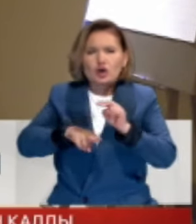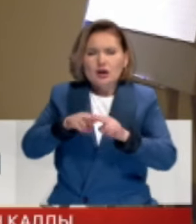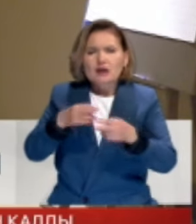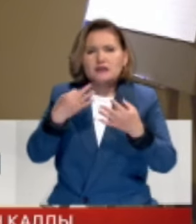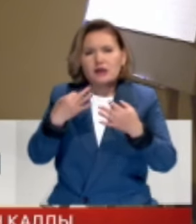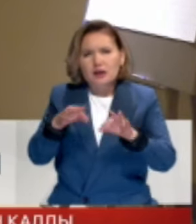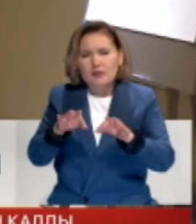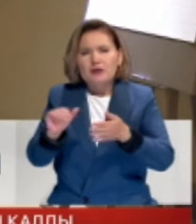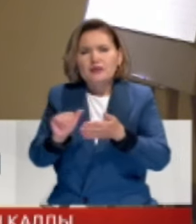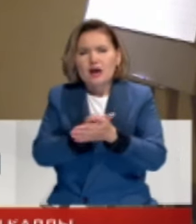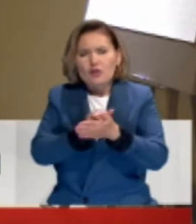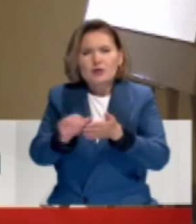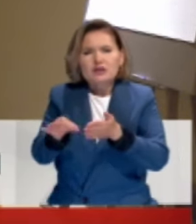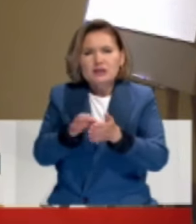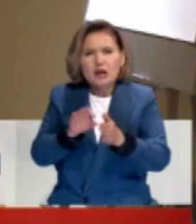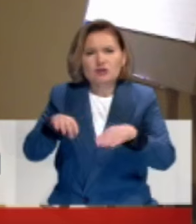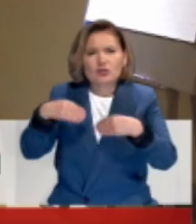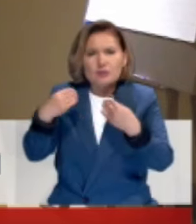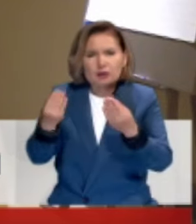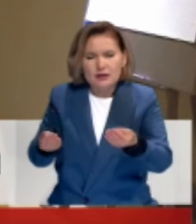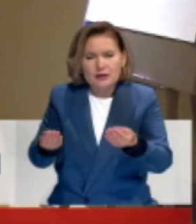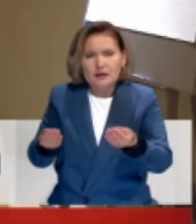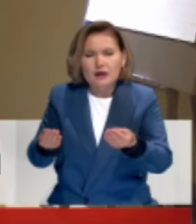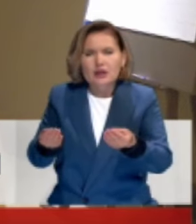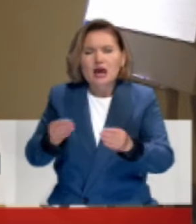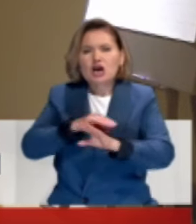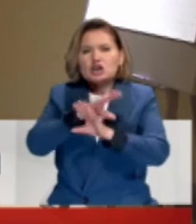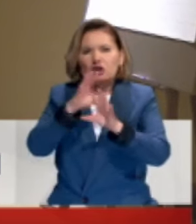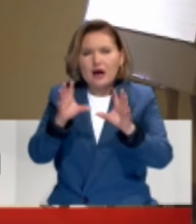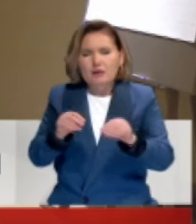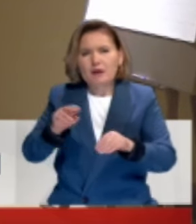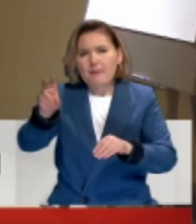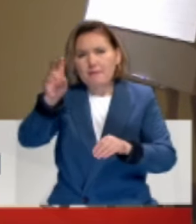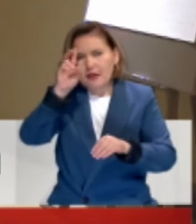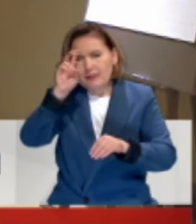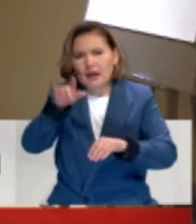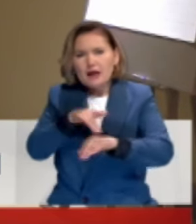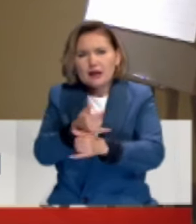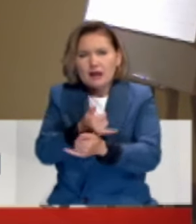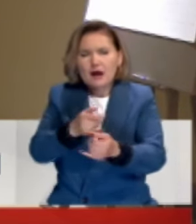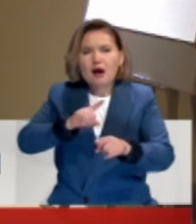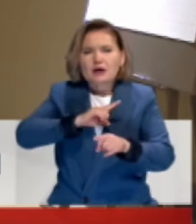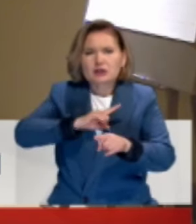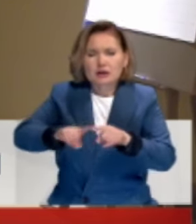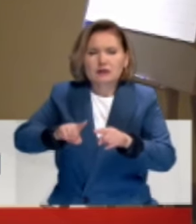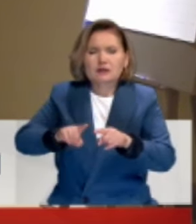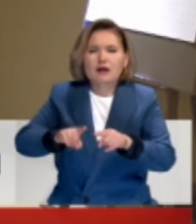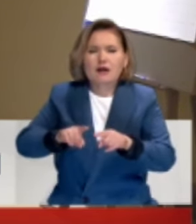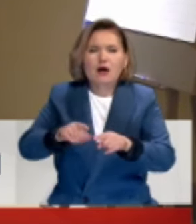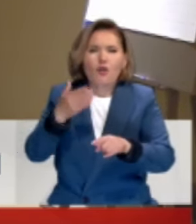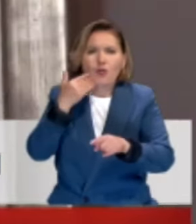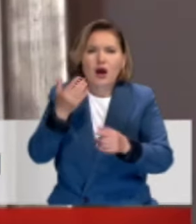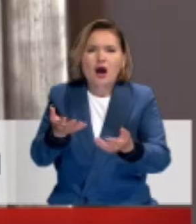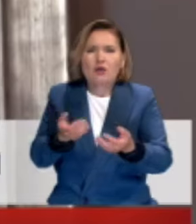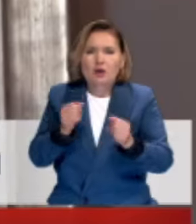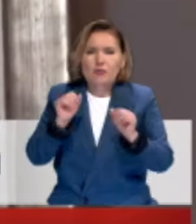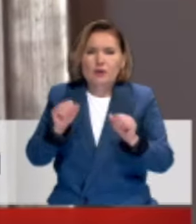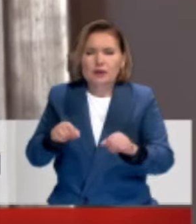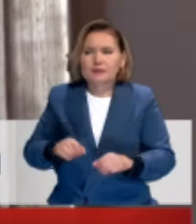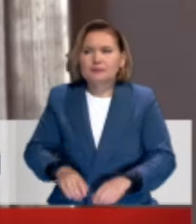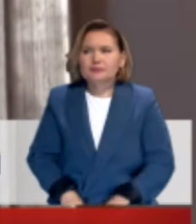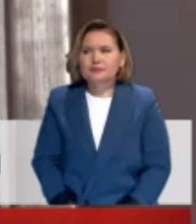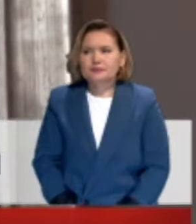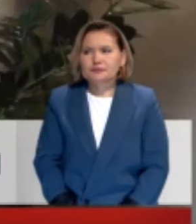алу тездетіледі, және де жалпы мемлекеттік қызметтерді жылдам және оңай алуға болады.